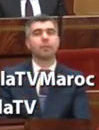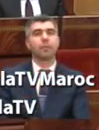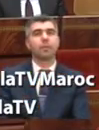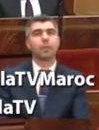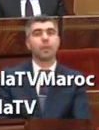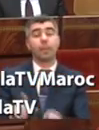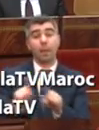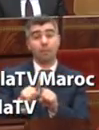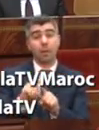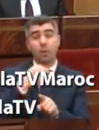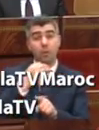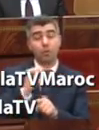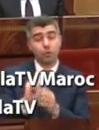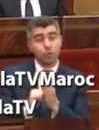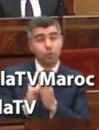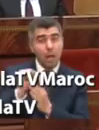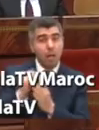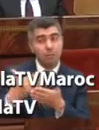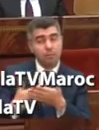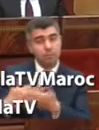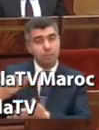إذا نجحنا في ورش إرساء الممرات بين